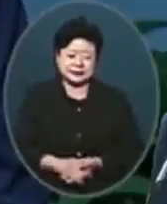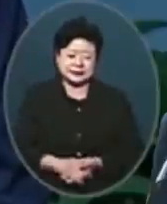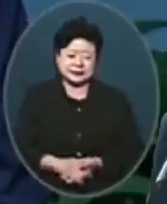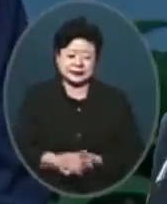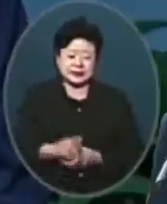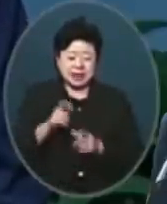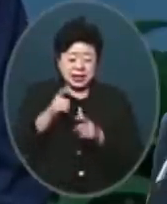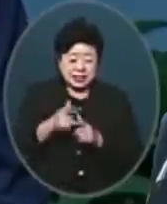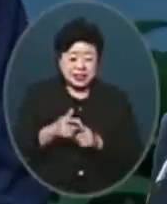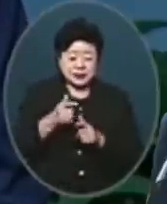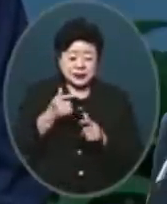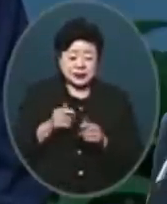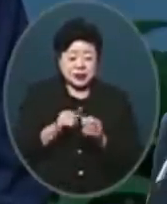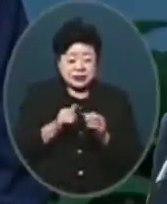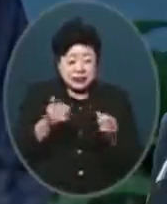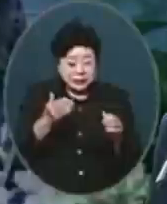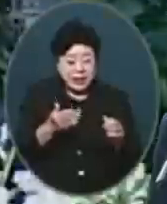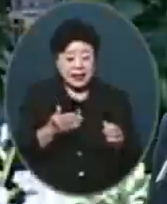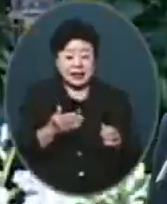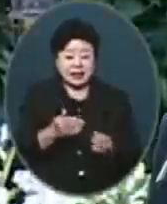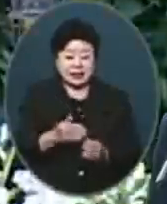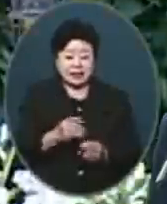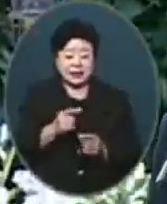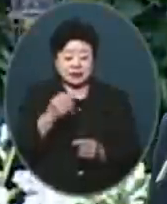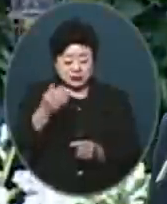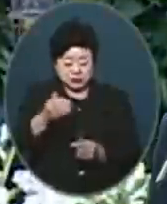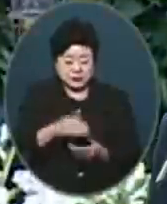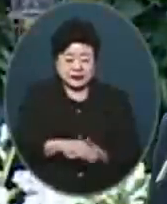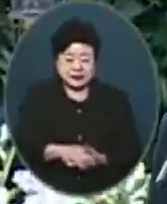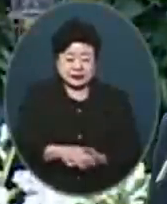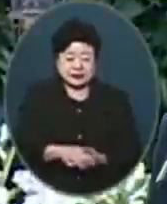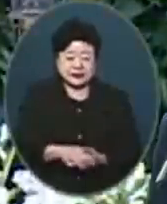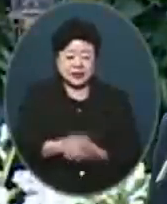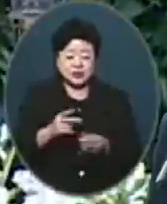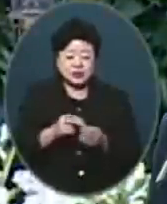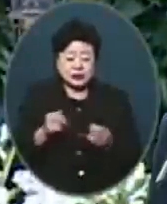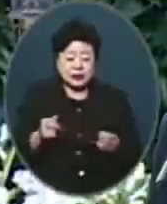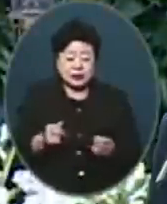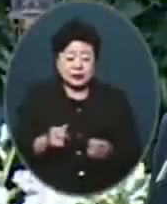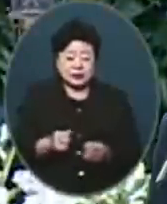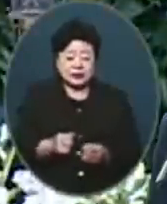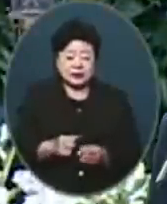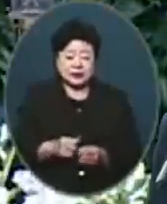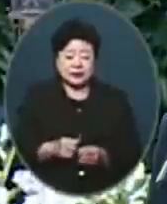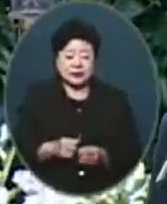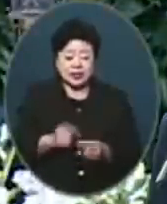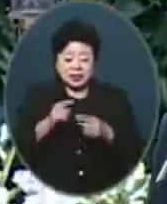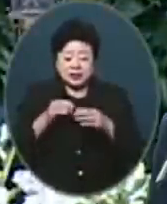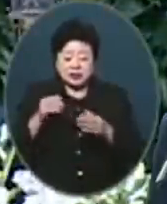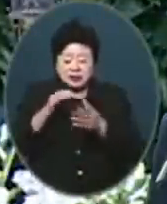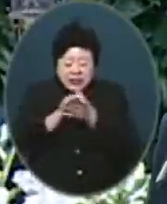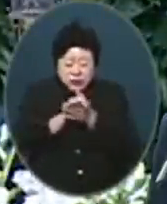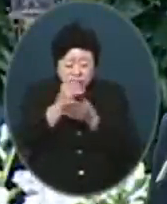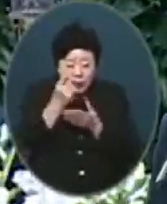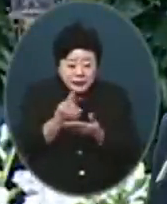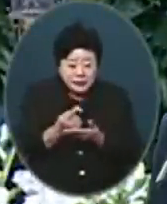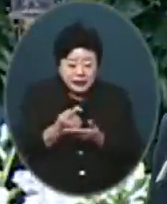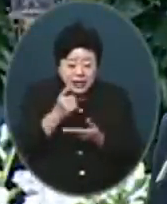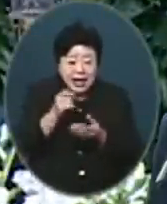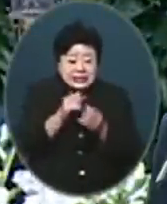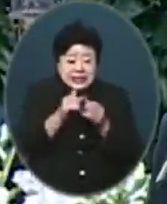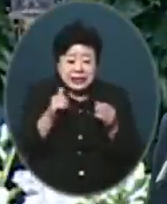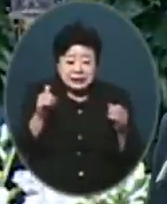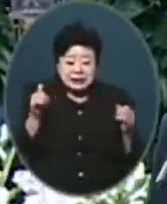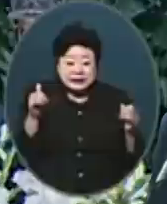어느 날 예수님께서 사람들에게 이런 비유를 들려주셨습니다. 두 사람이 성전에 기도하러 왔는데 한